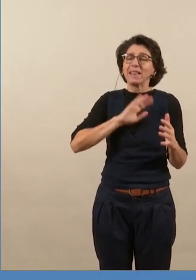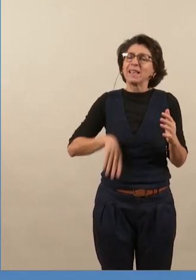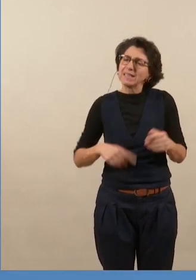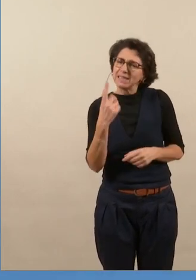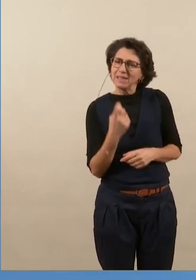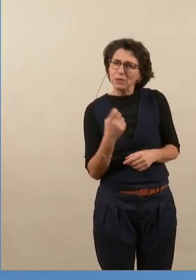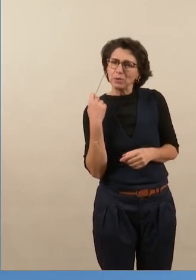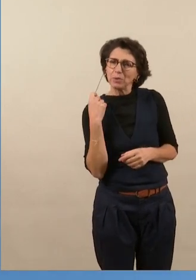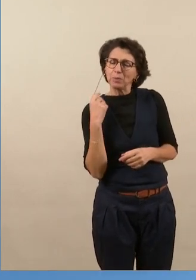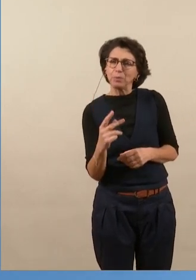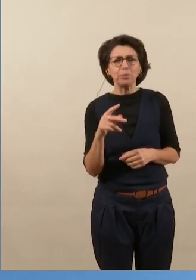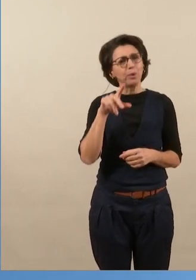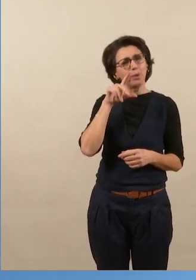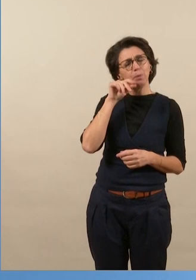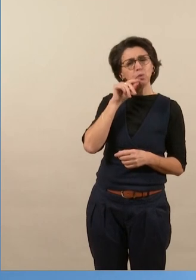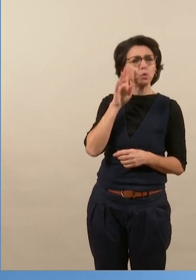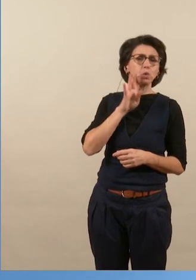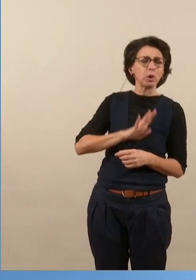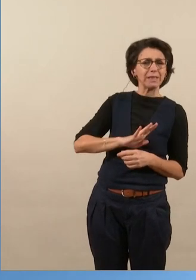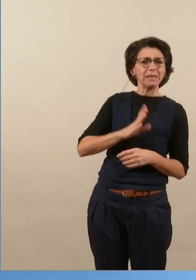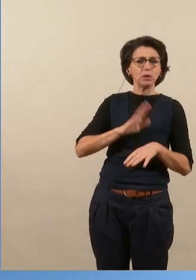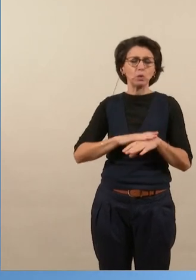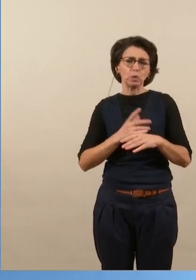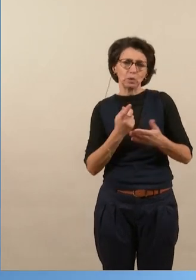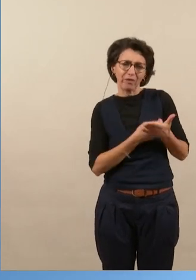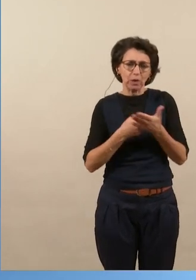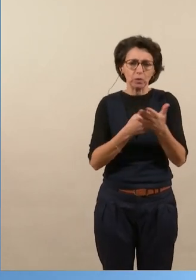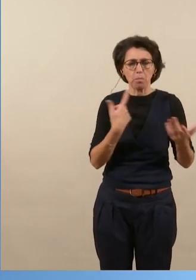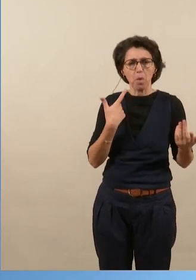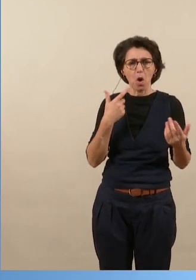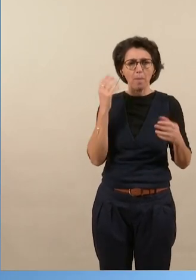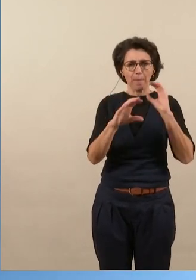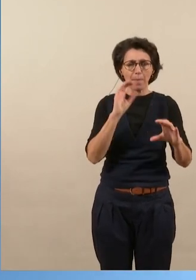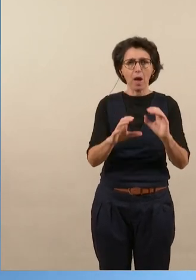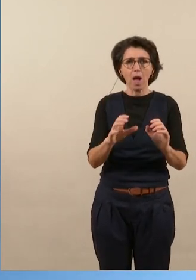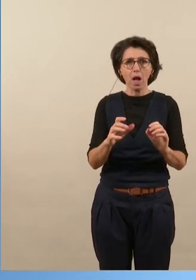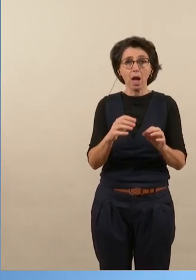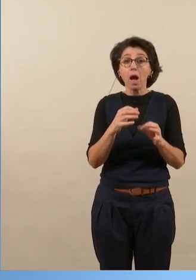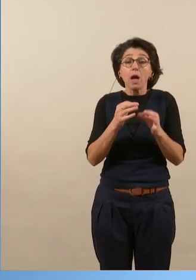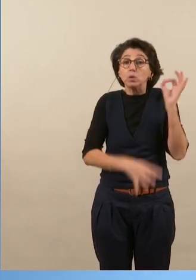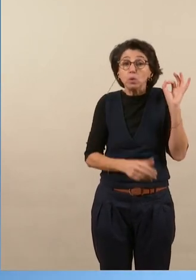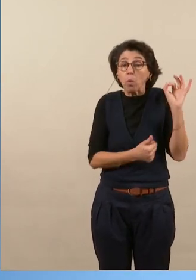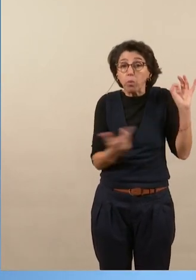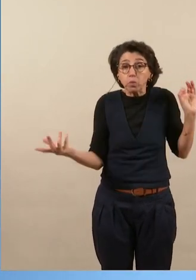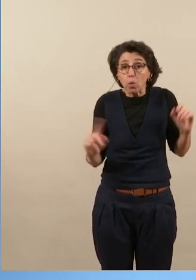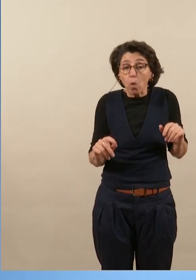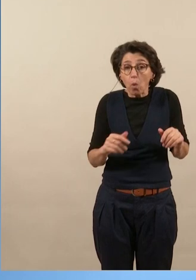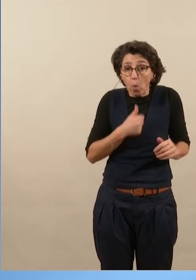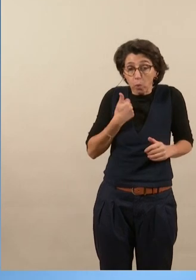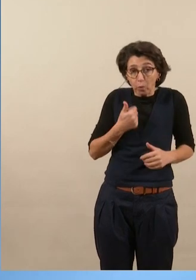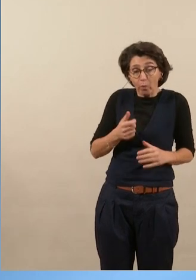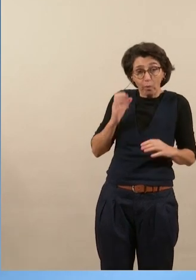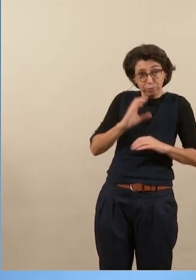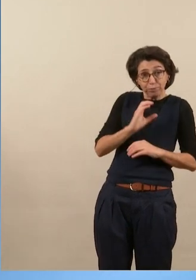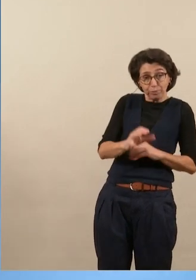par Monsieur gentil sur le le financement des investissements il y a pas 36 solutions pour financer les investissements c'est la capacité d'autofinance